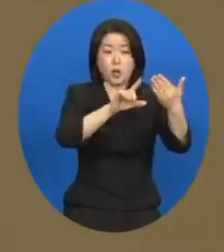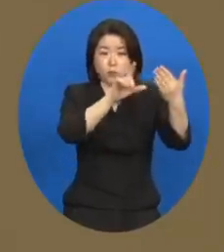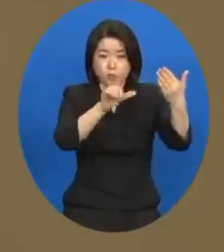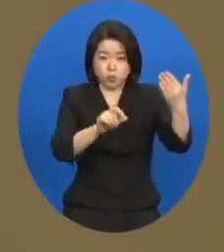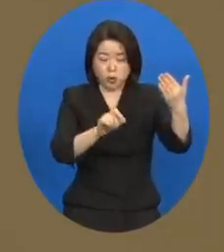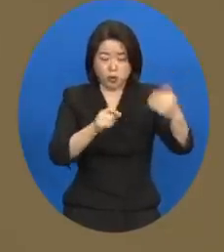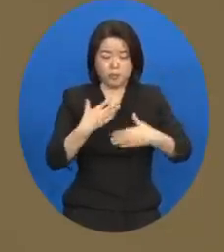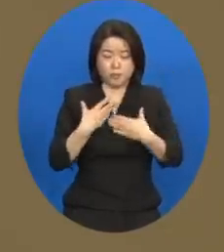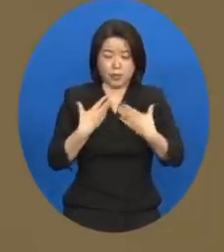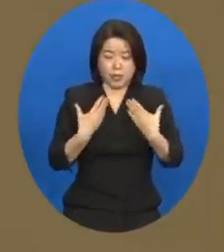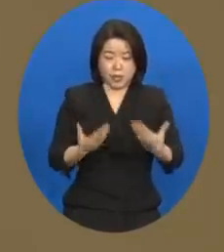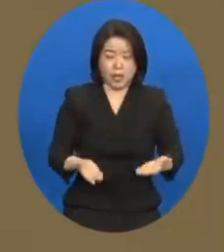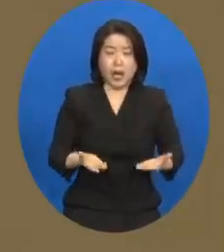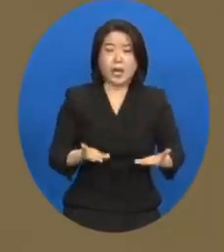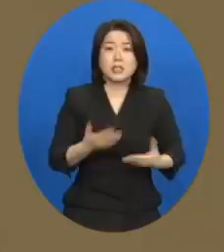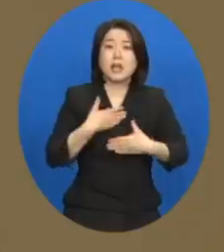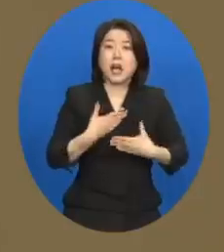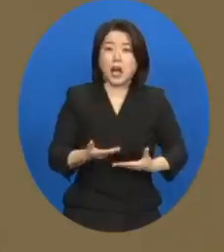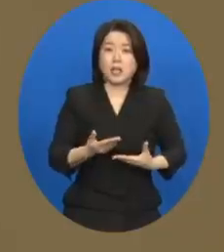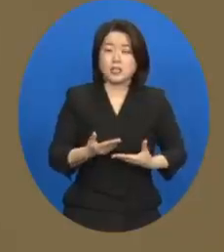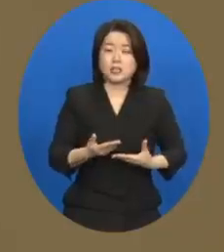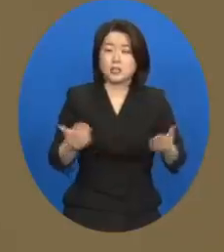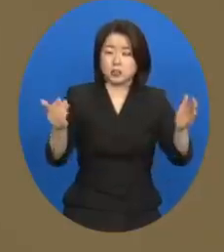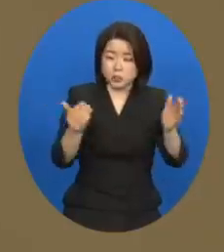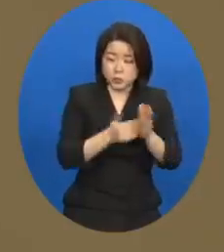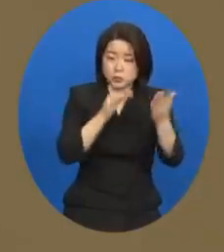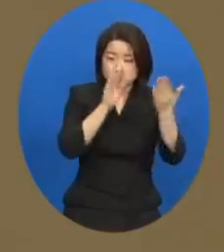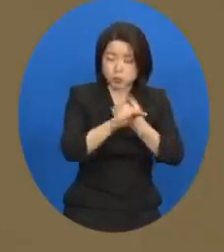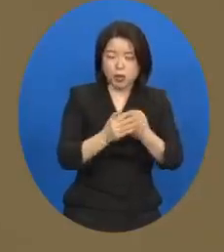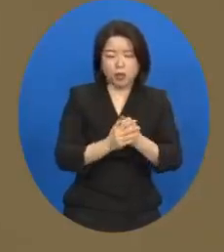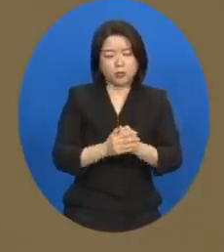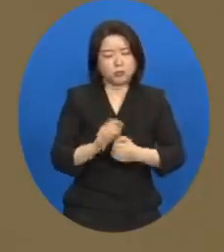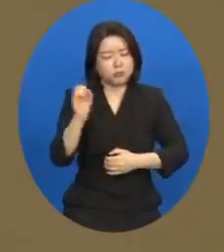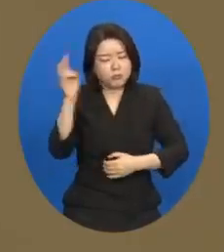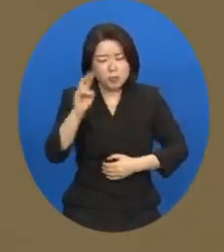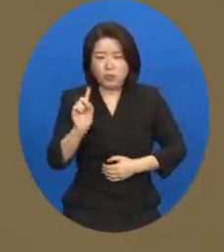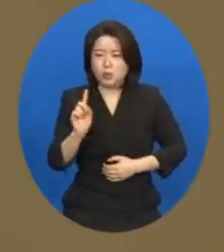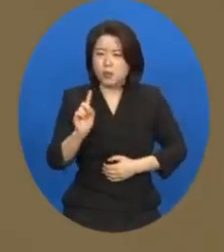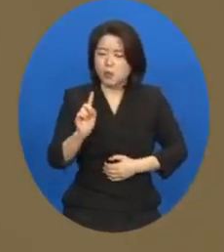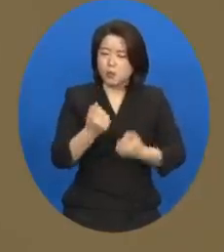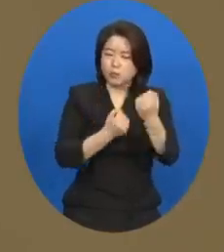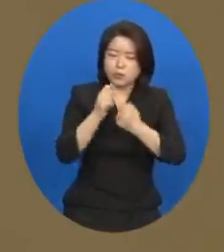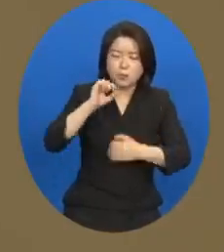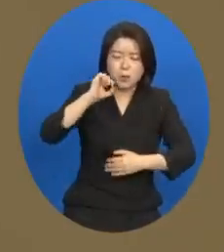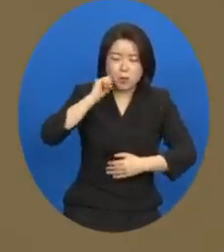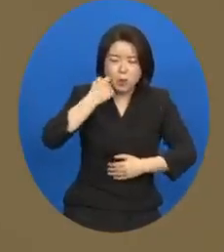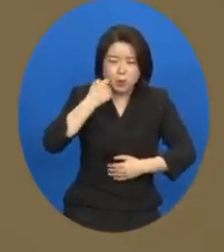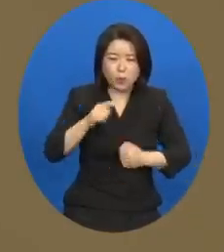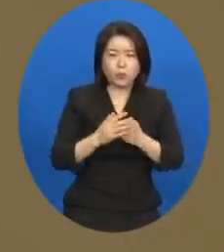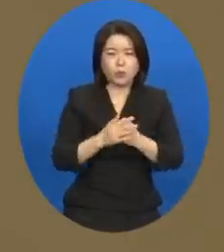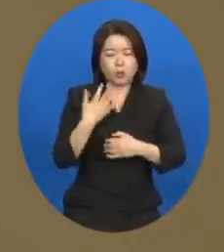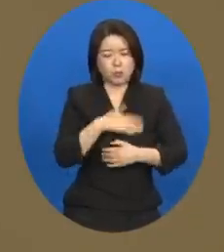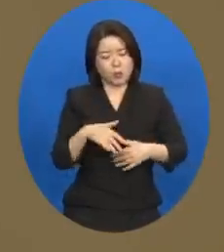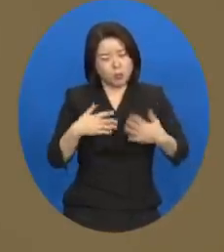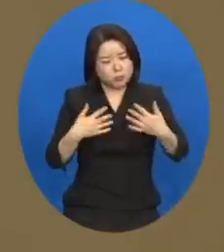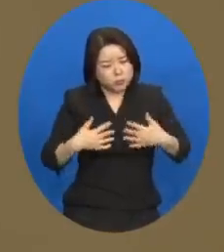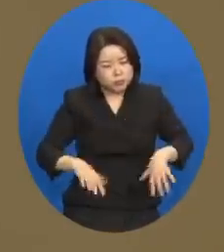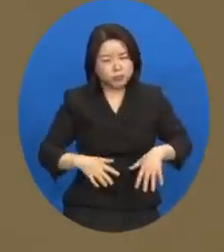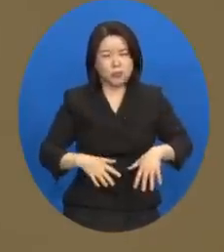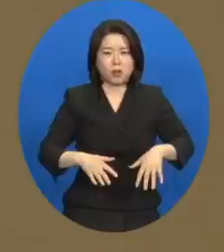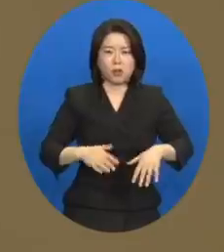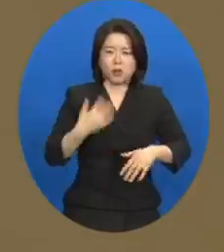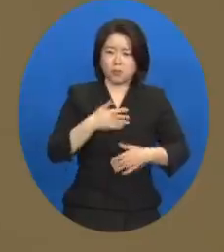끝나고 뭐라고 설명할 수 없는 무기력감, 그리고 자꾸 몸이 힘들어지는